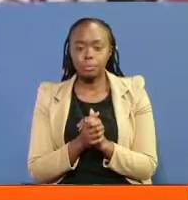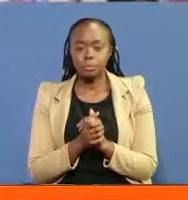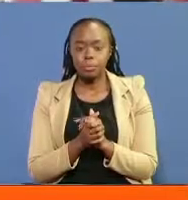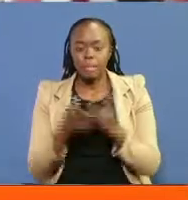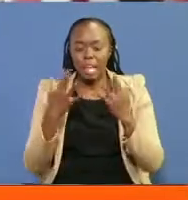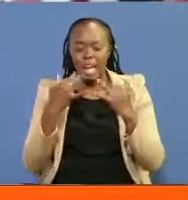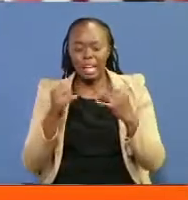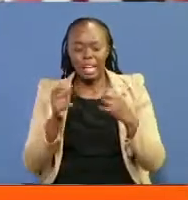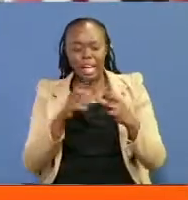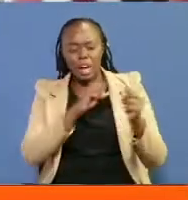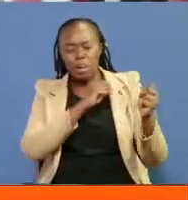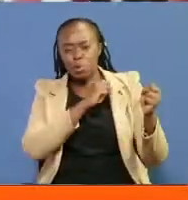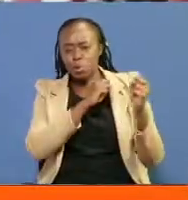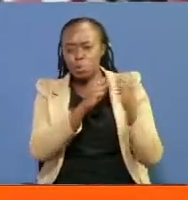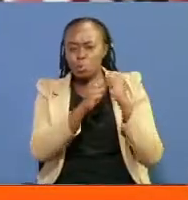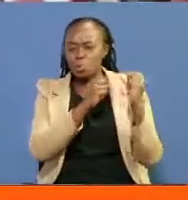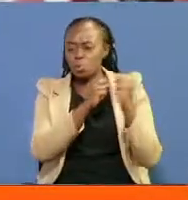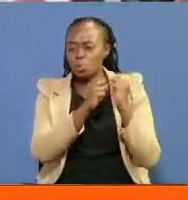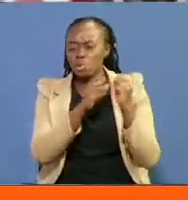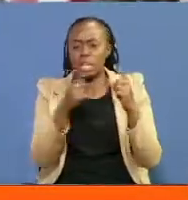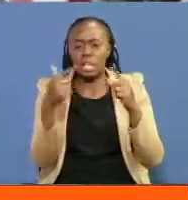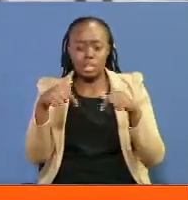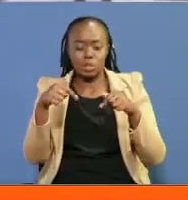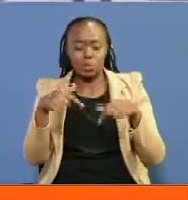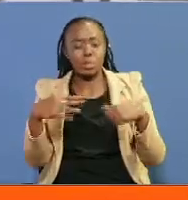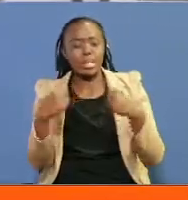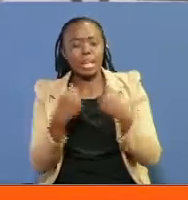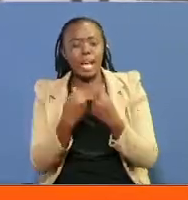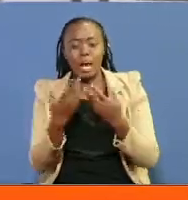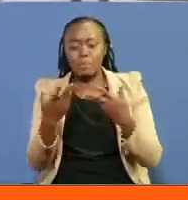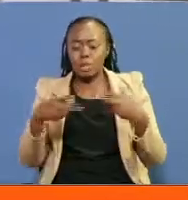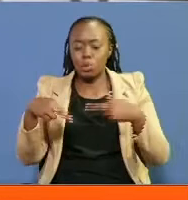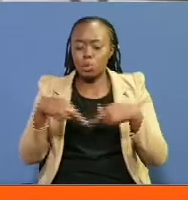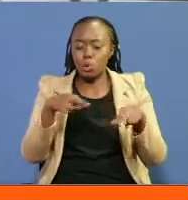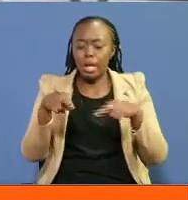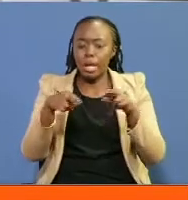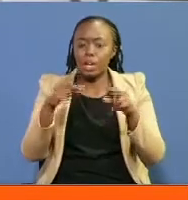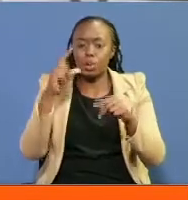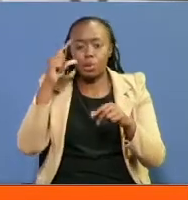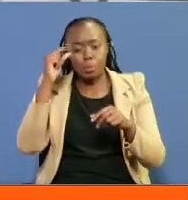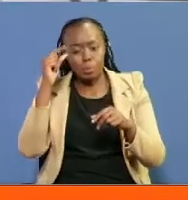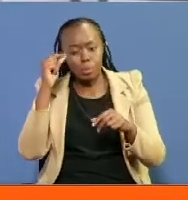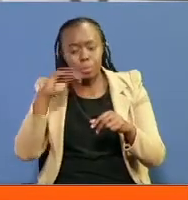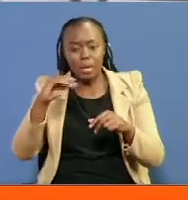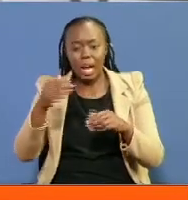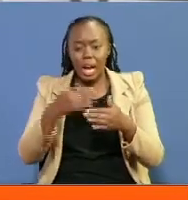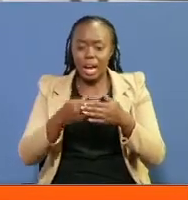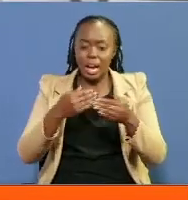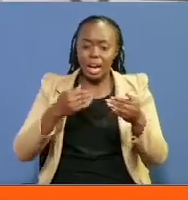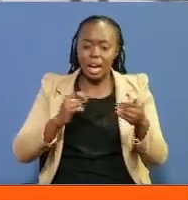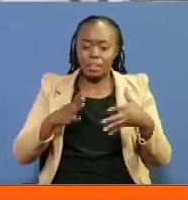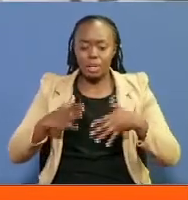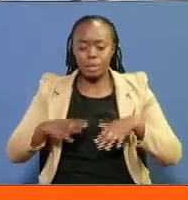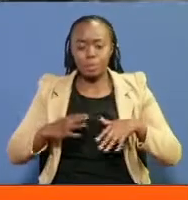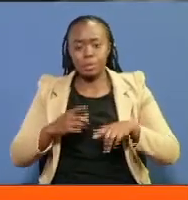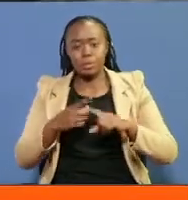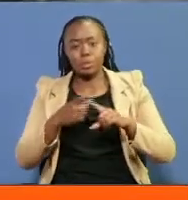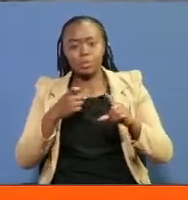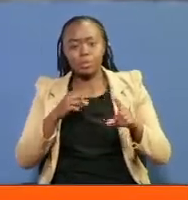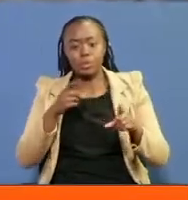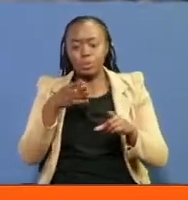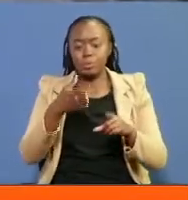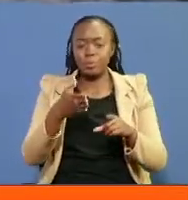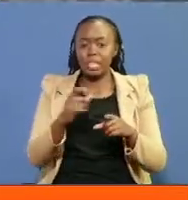Kizaza kilitanda mapema hii leo katika barabara kuu ya Malindi Mombasa baada ya wakazi wa Msabaha na